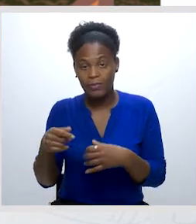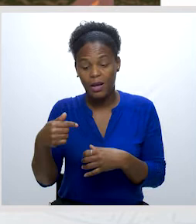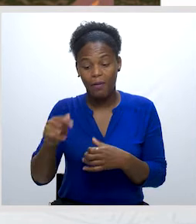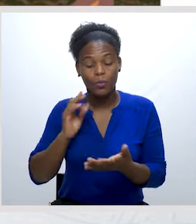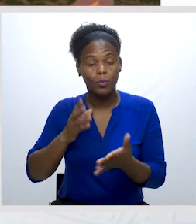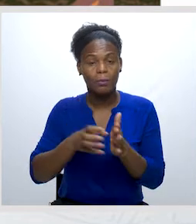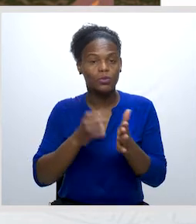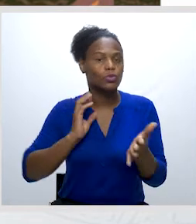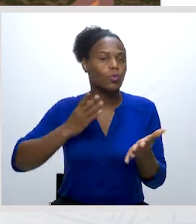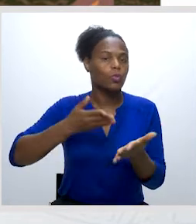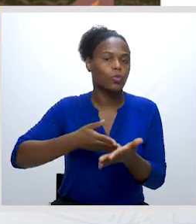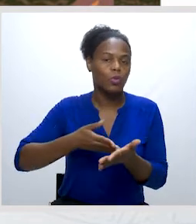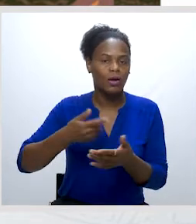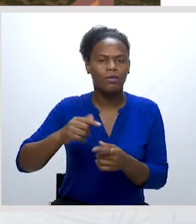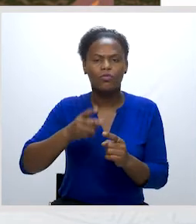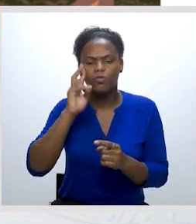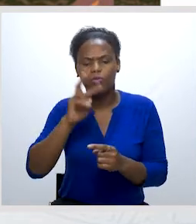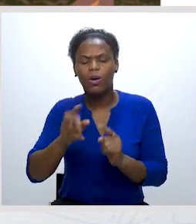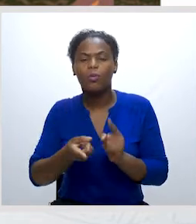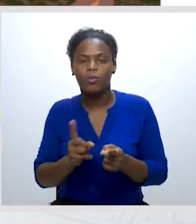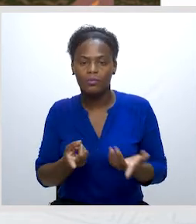dernière image, qu'est-ce que vous voyez?